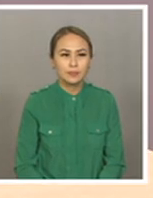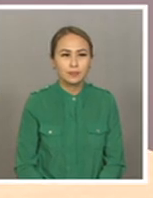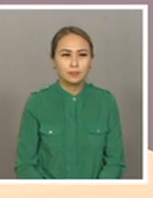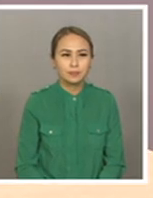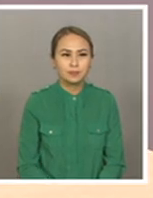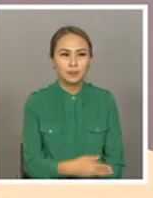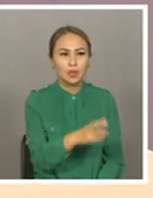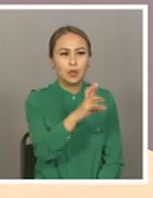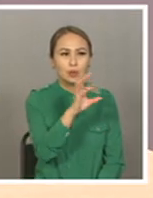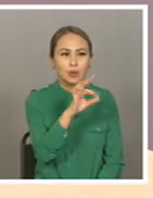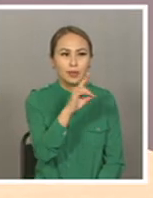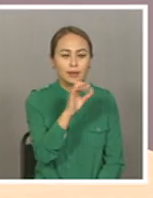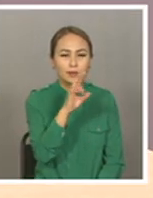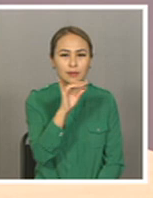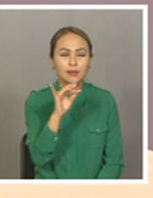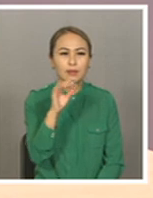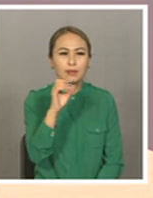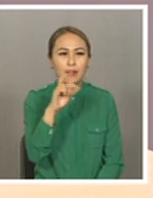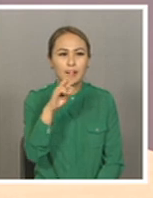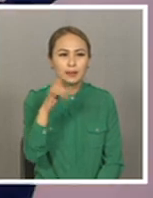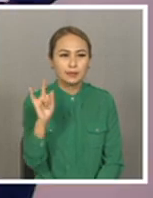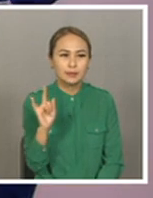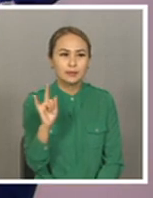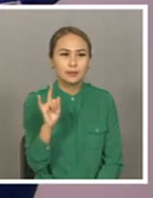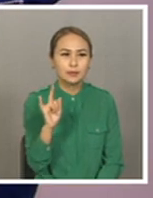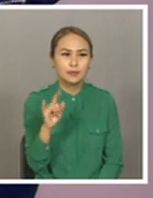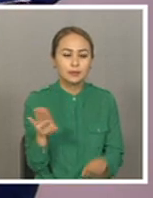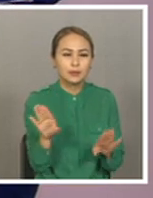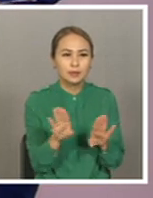Бөкеннің лағы, көреген қырағы,